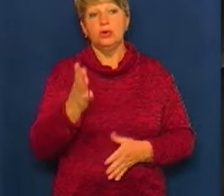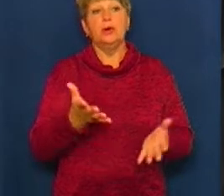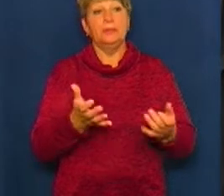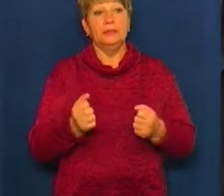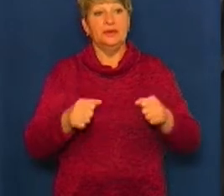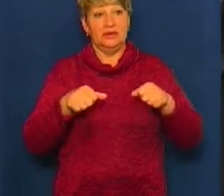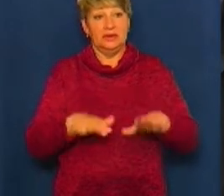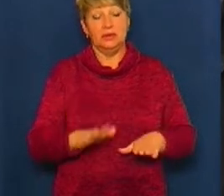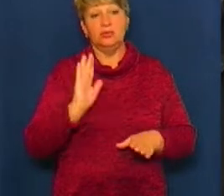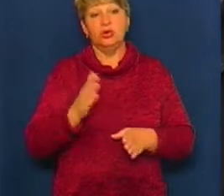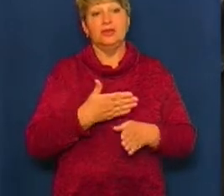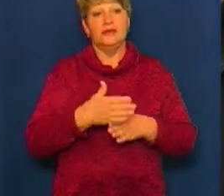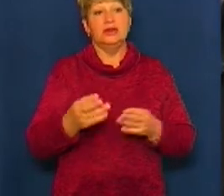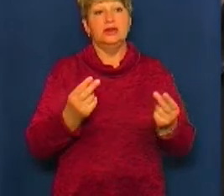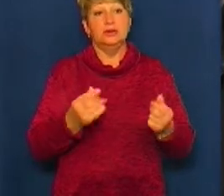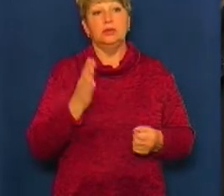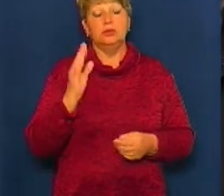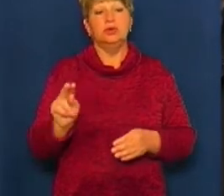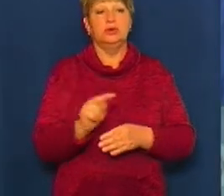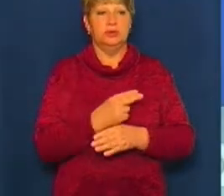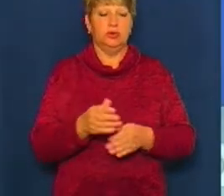виділені кошти і буде зроблено ремонт цієї дороги.